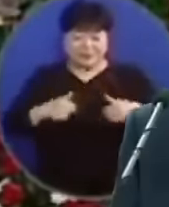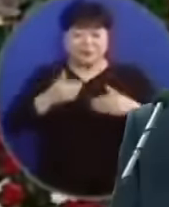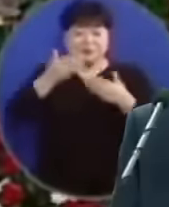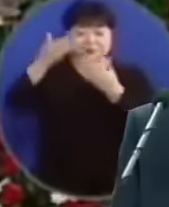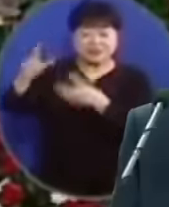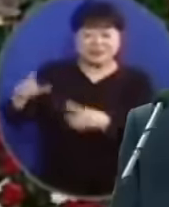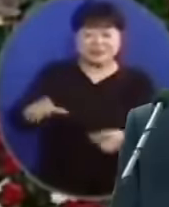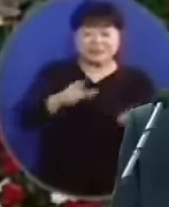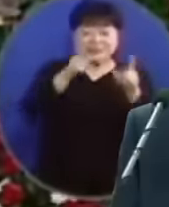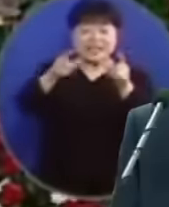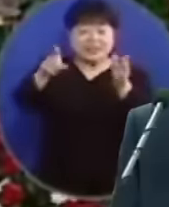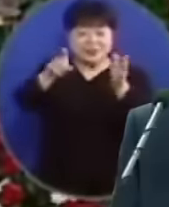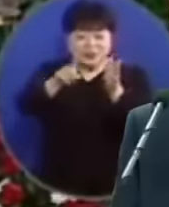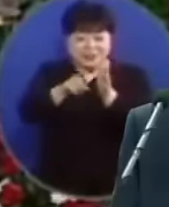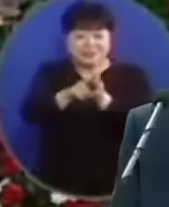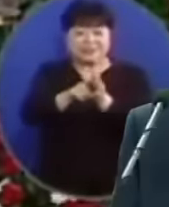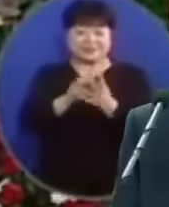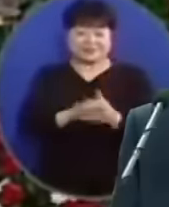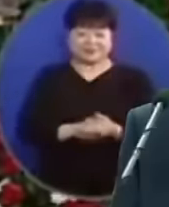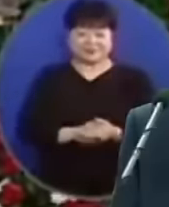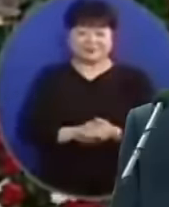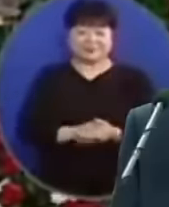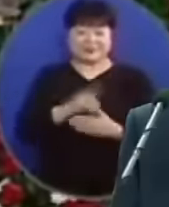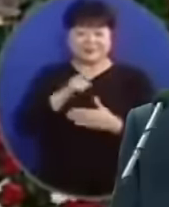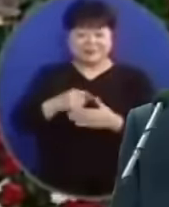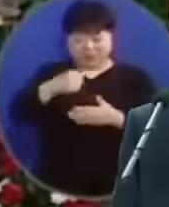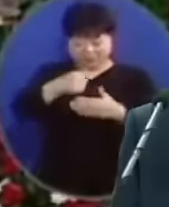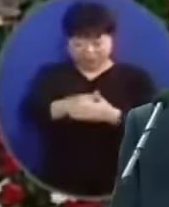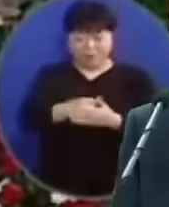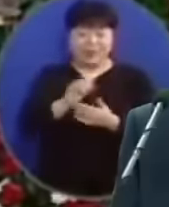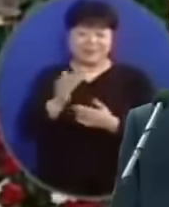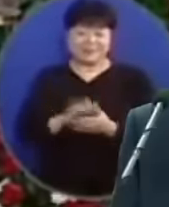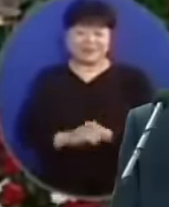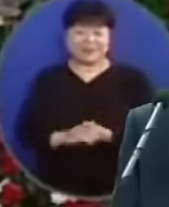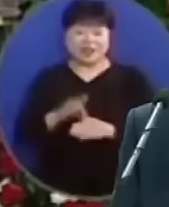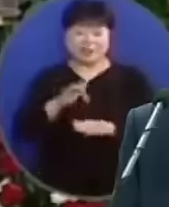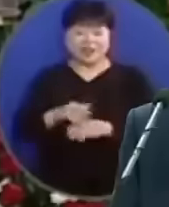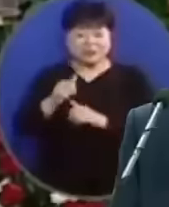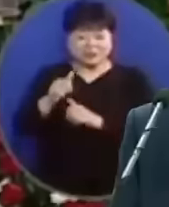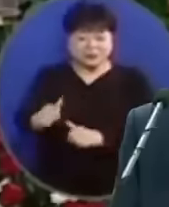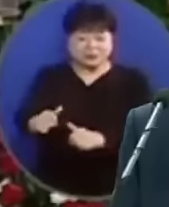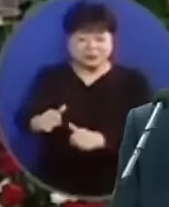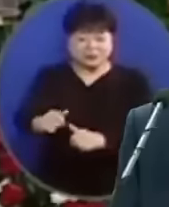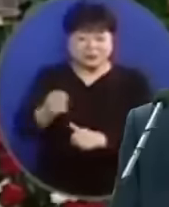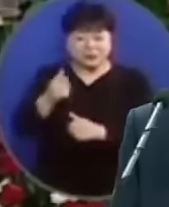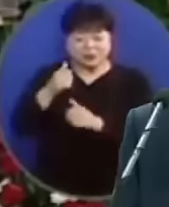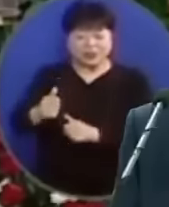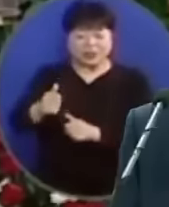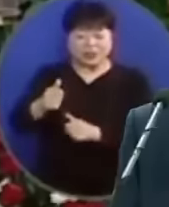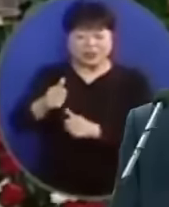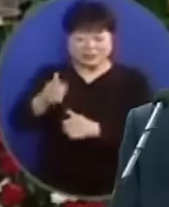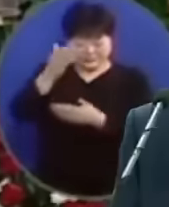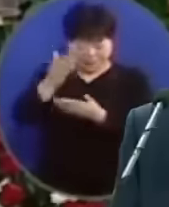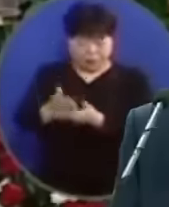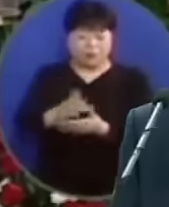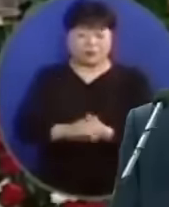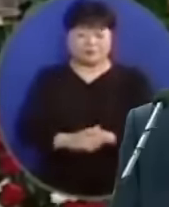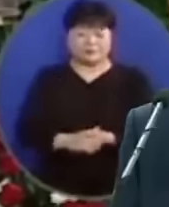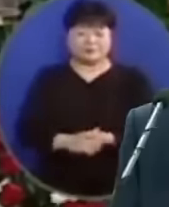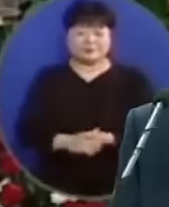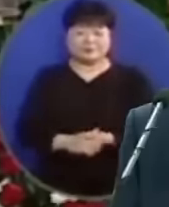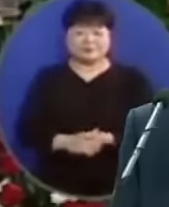하는 삶을 살도록 우리는 마음의 각오를 해야 되는 것입니다. 마귀를 쫓아 악한 꾀를 따라 살지 말아야 하는 것입니다.